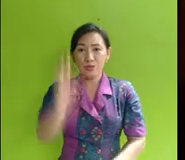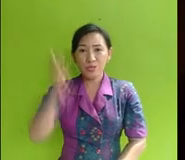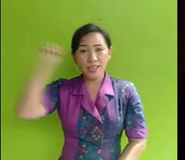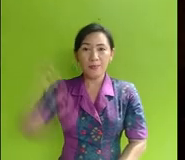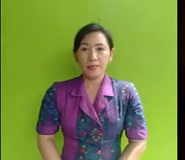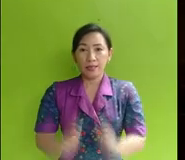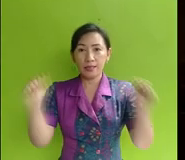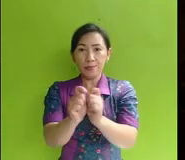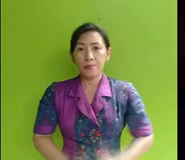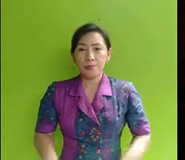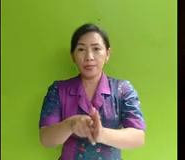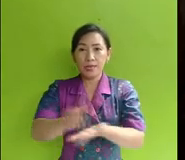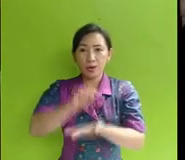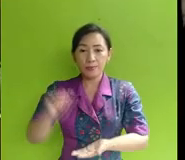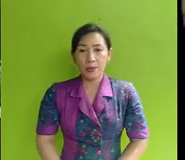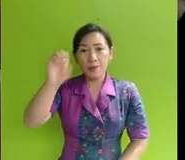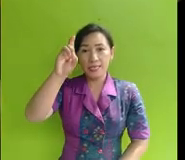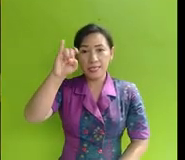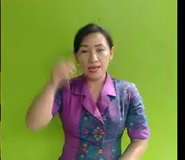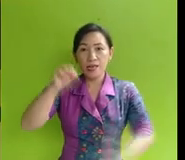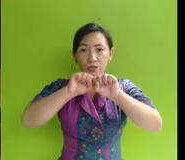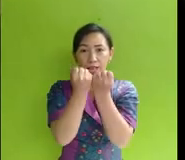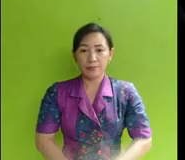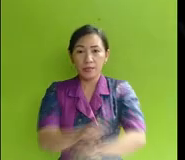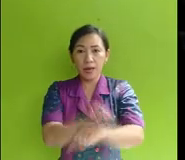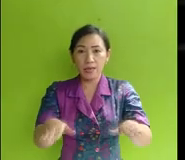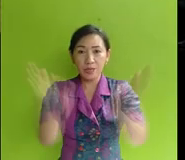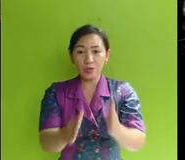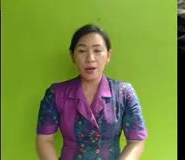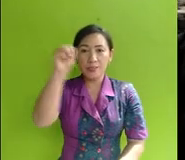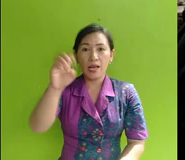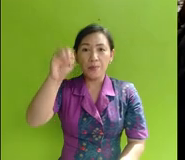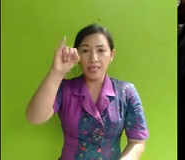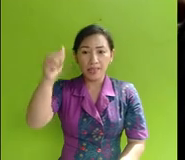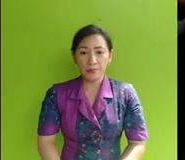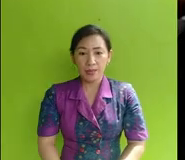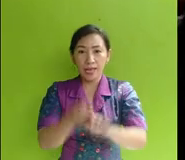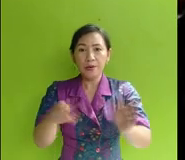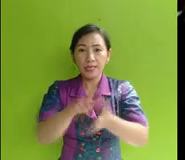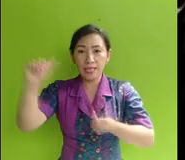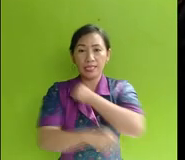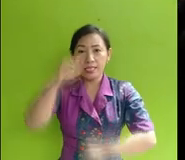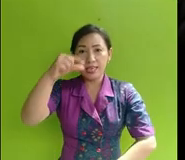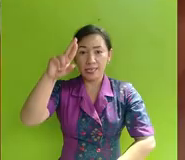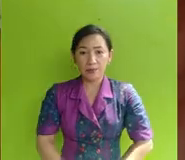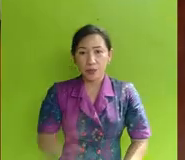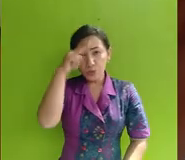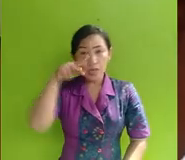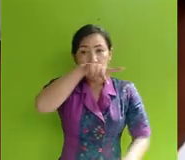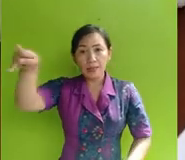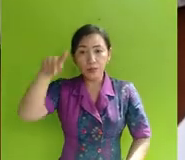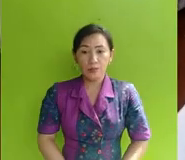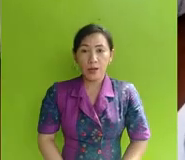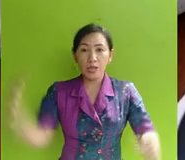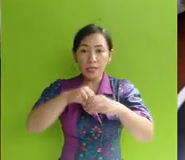Dengan ditunjuknya tim pengelola media sosial sebagai bentuk manajemen media dari Pengadilan Negeri Singaraja